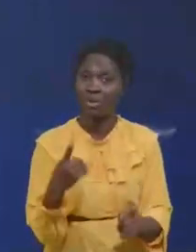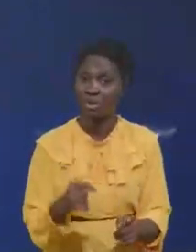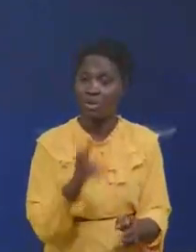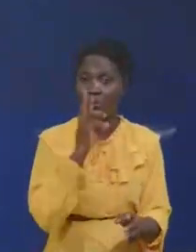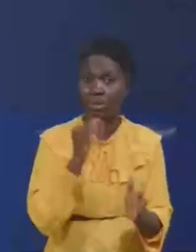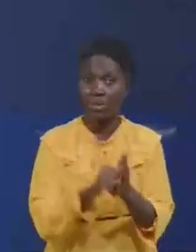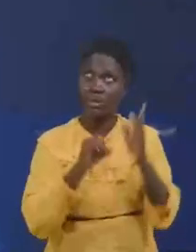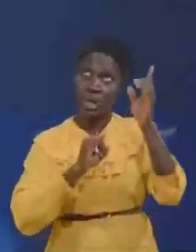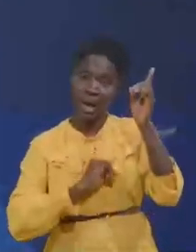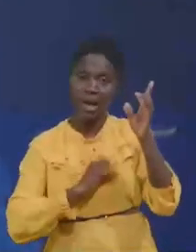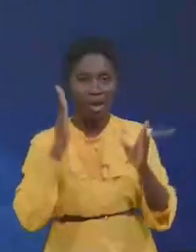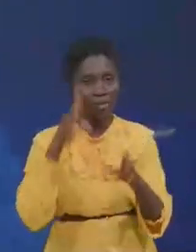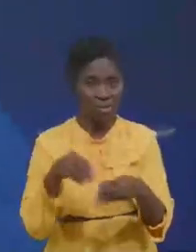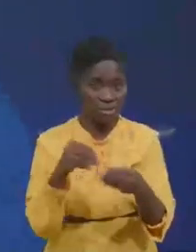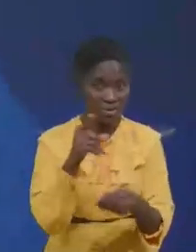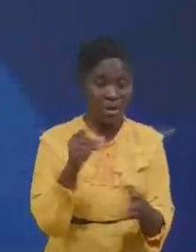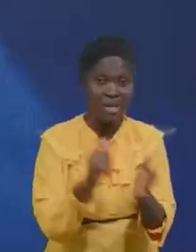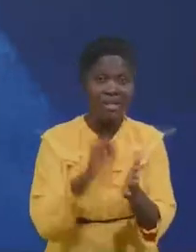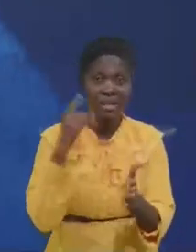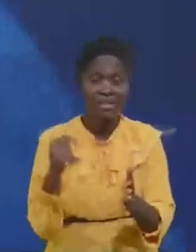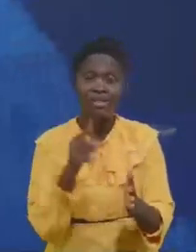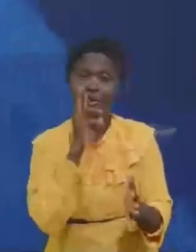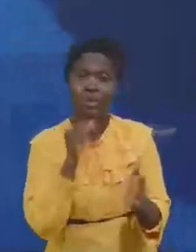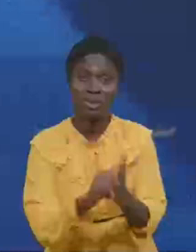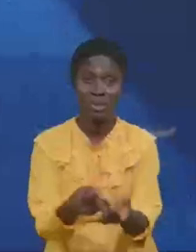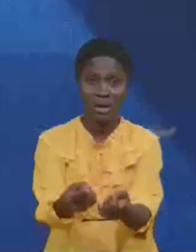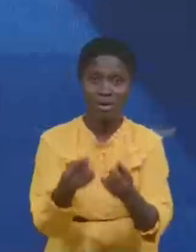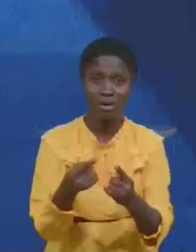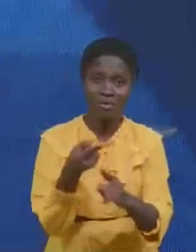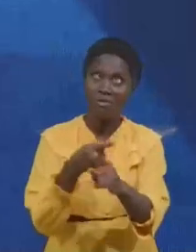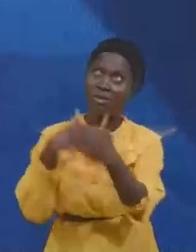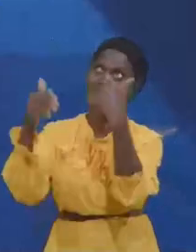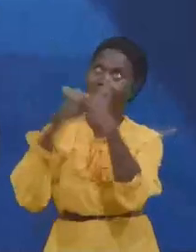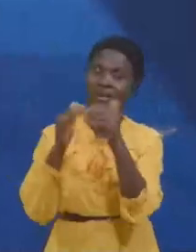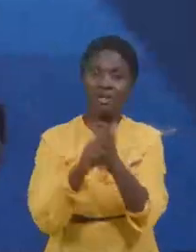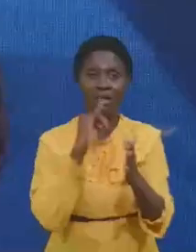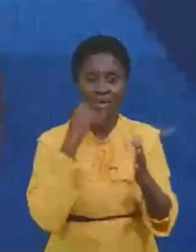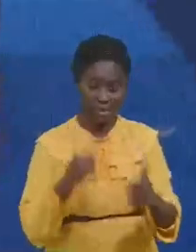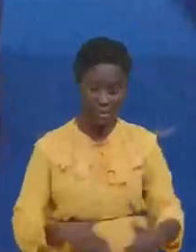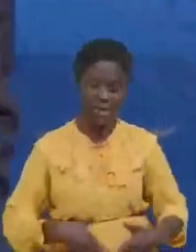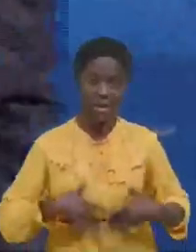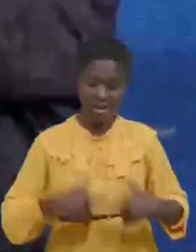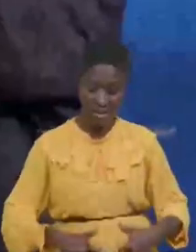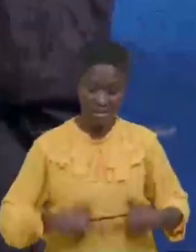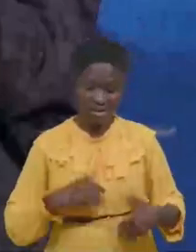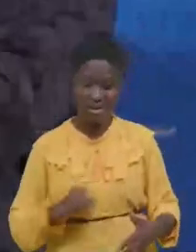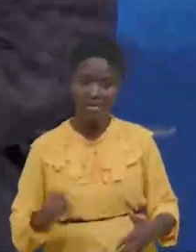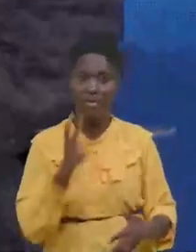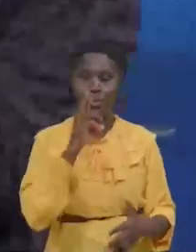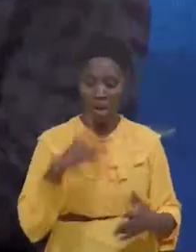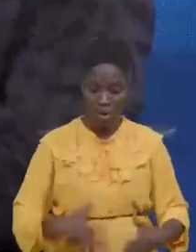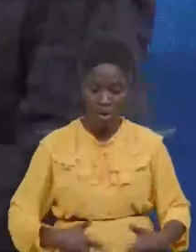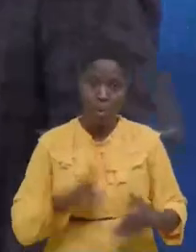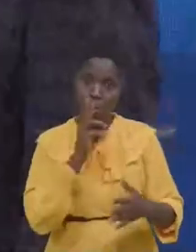donnerai, c'est l'eau qui provient du ciel, c'est de l'eau vivante, c'est l'eau de vie, c'est